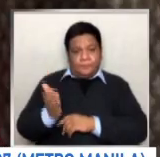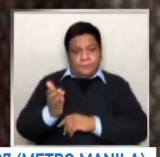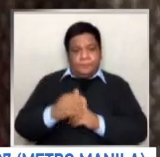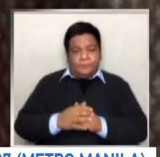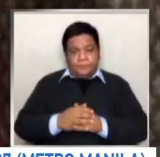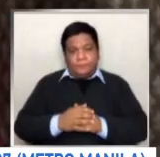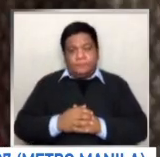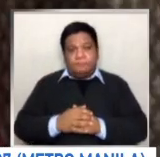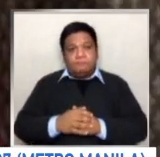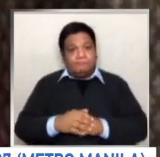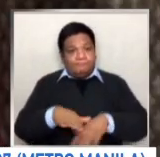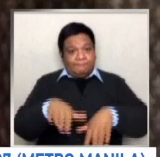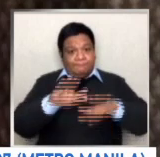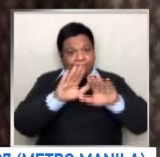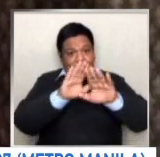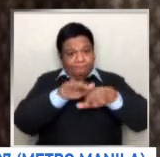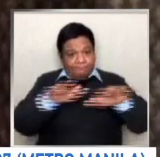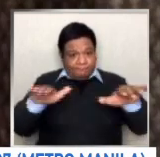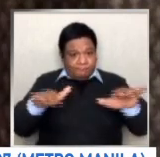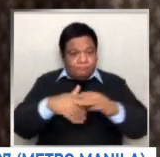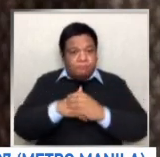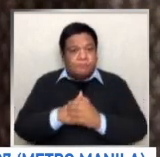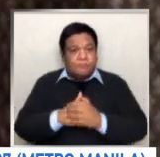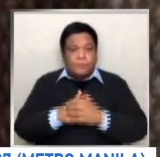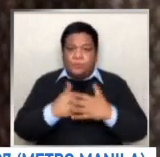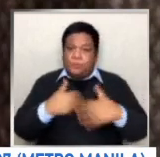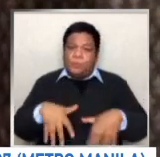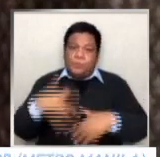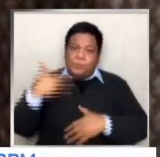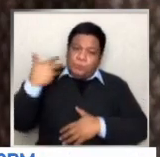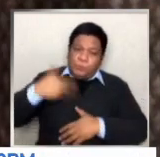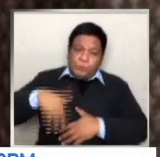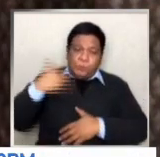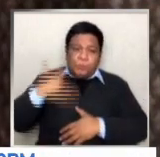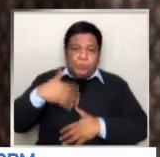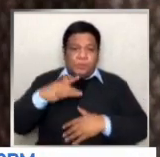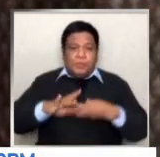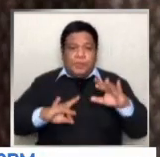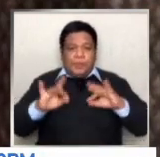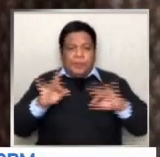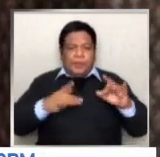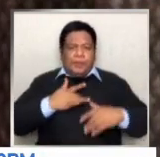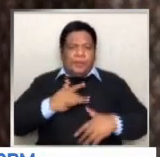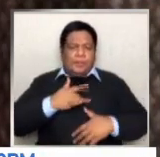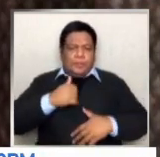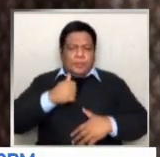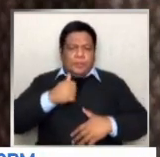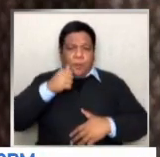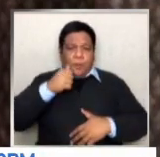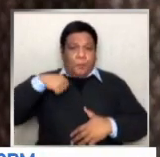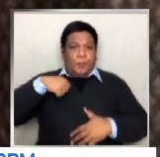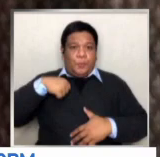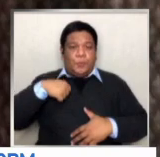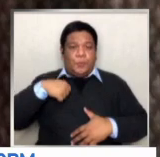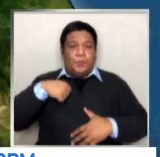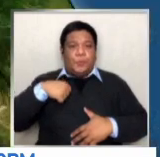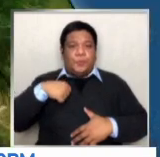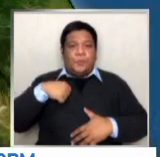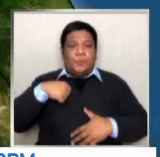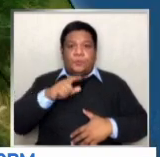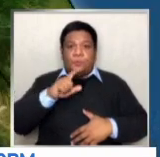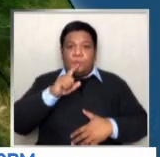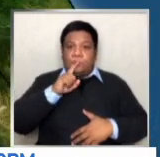kapuso, matinding init at alinsangan po ang naranasan sa ibang bahagi ng bansa kahapon. Ha? Sa katunayan, dyan sa